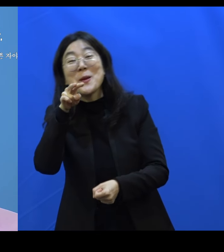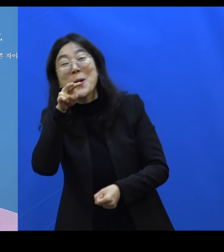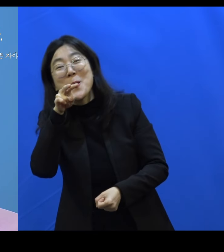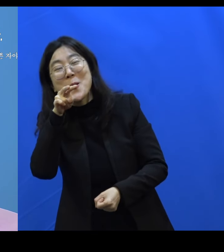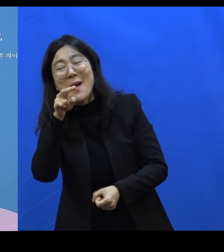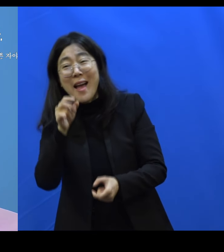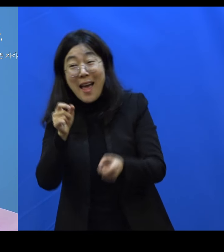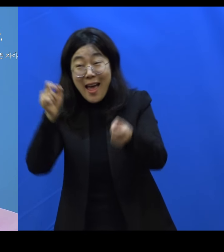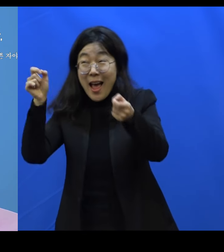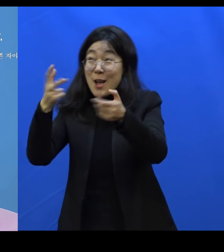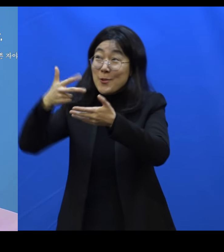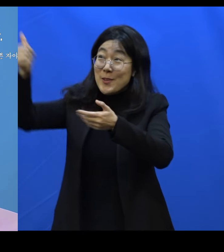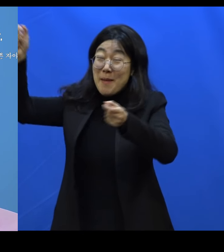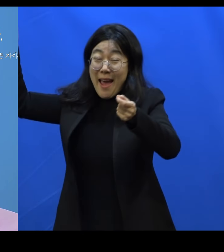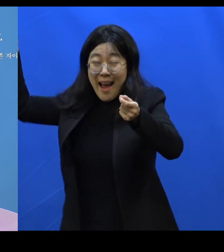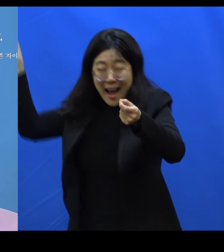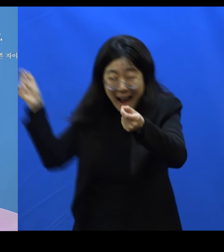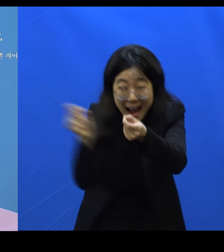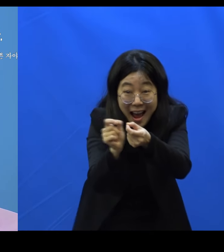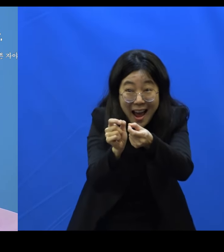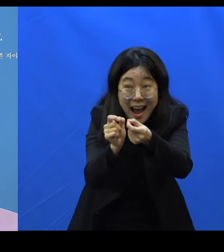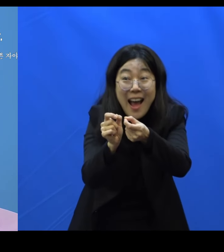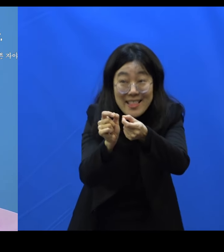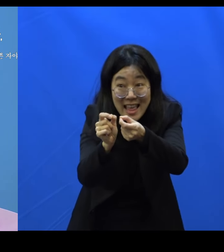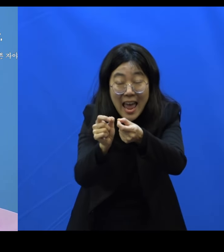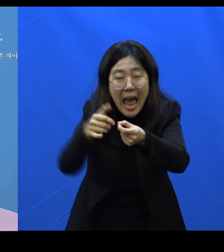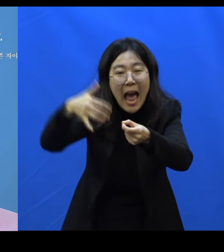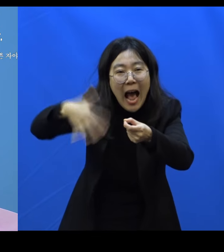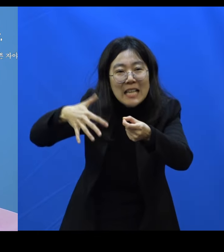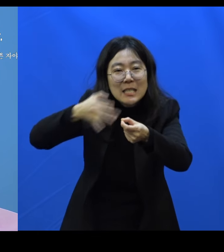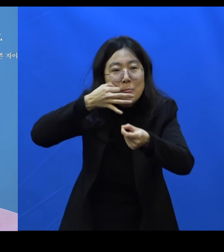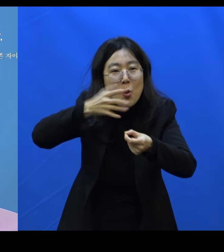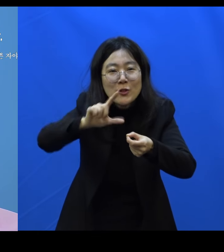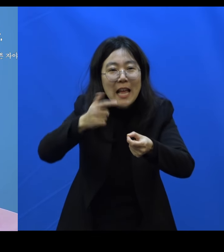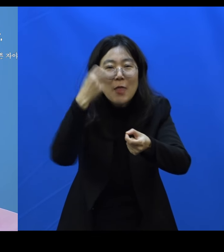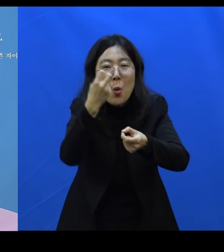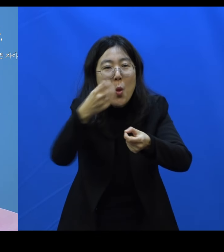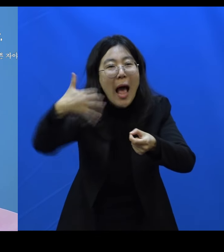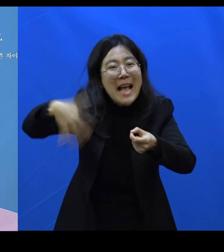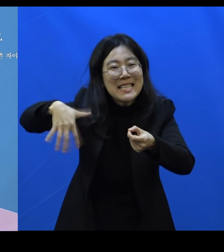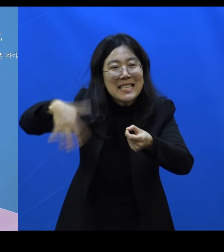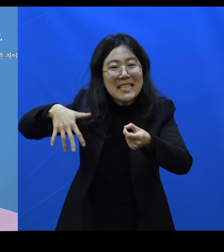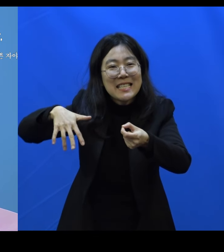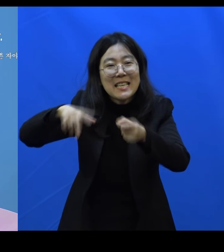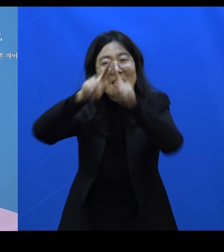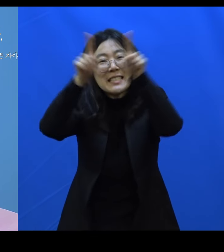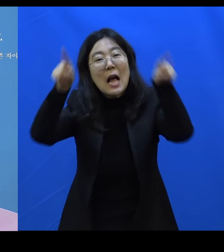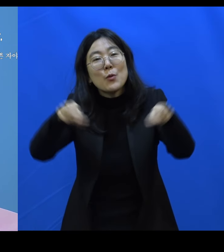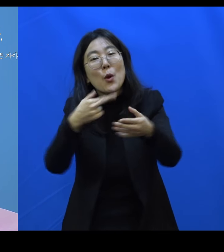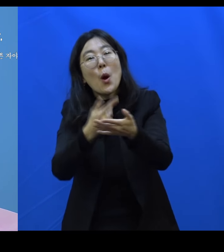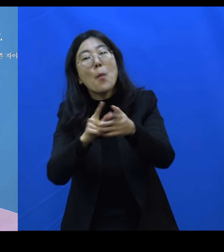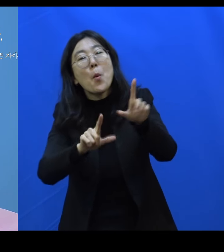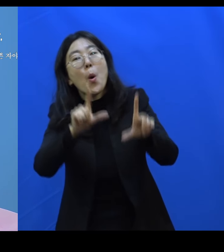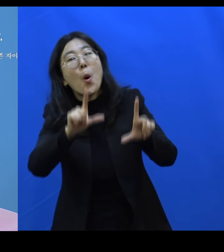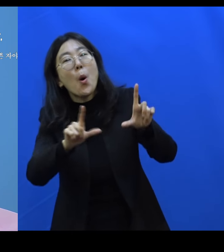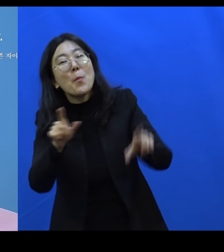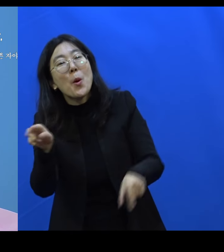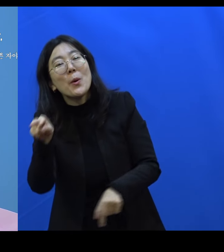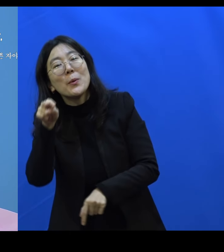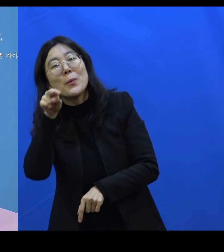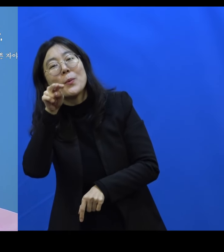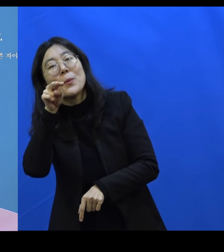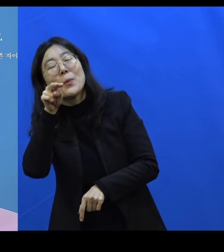가까이 다가오셨어요. 근데 당신의 모습을 아직 드러내지 않은 거죠. 자, 이게 사랑의 방식